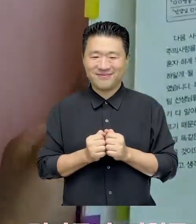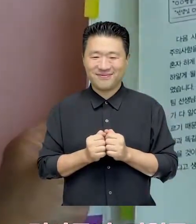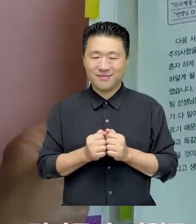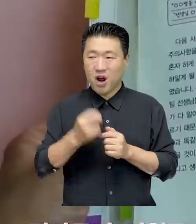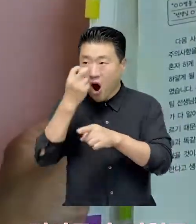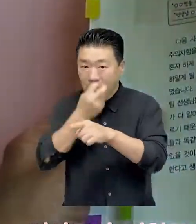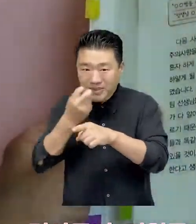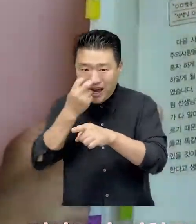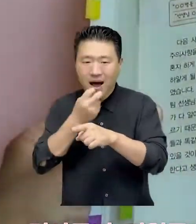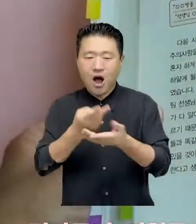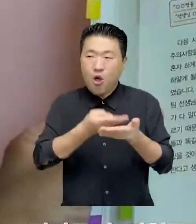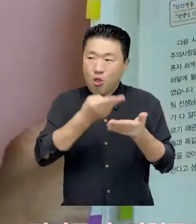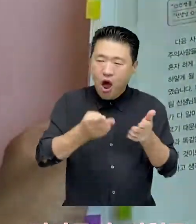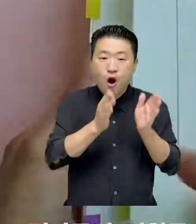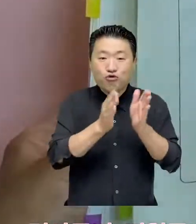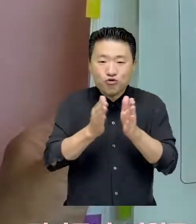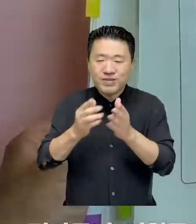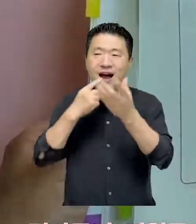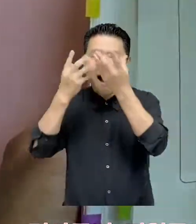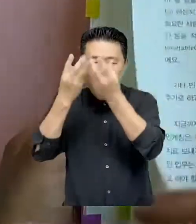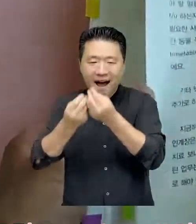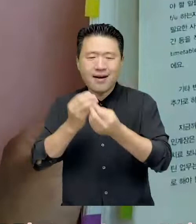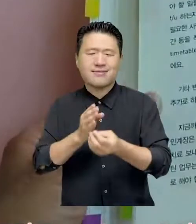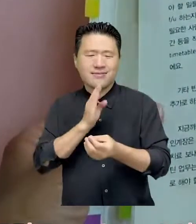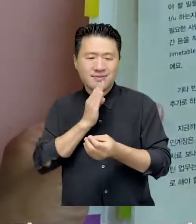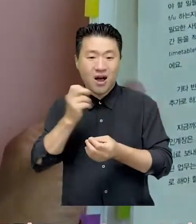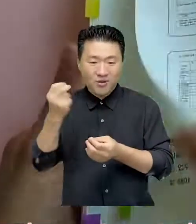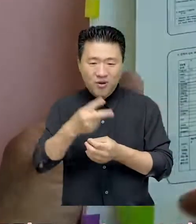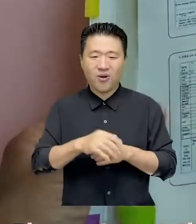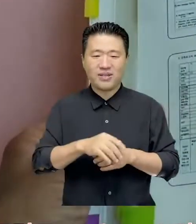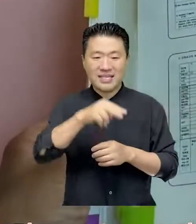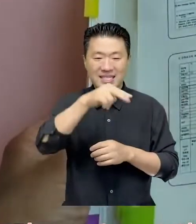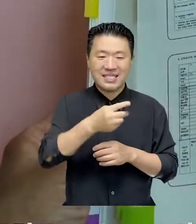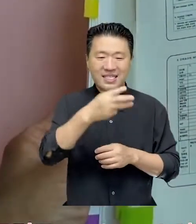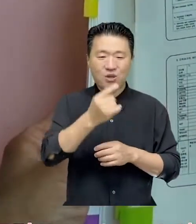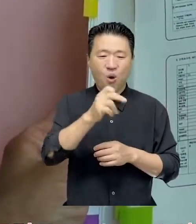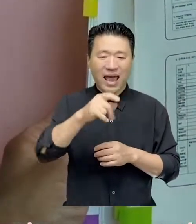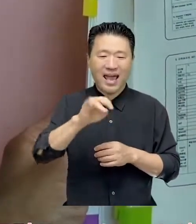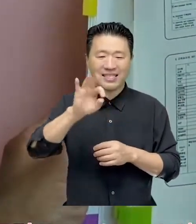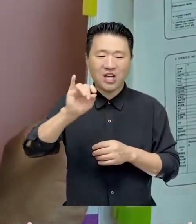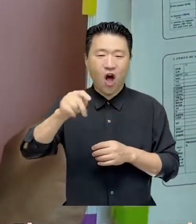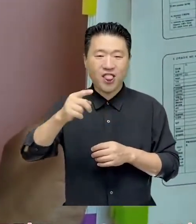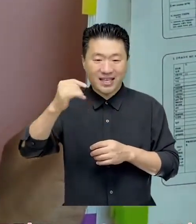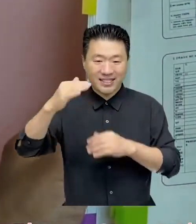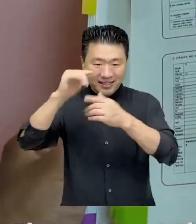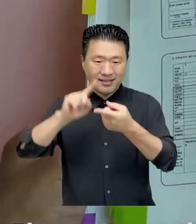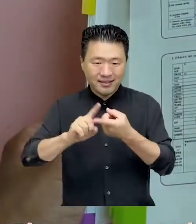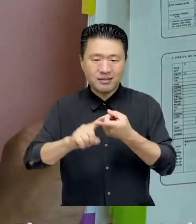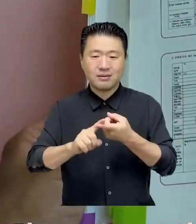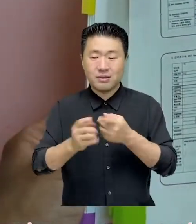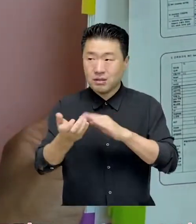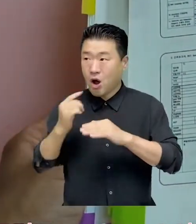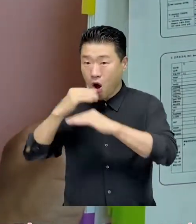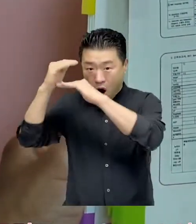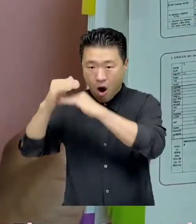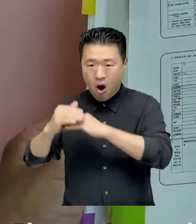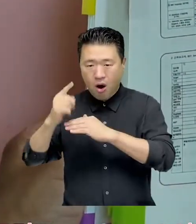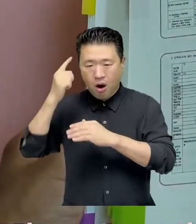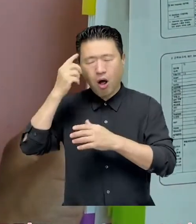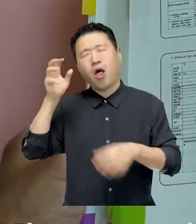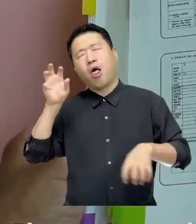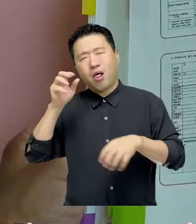검사 준비, 퇴원 준비했던 사례들도 실제 사례들을 많이 담아보았습니다. 그리고 스트롱 유닛이라고